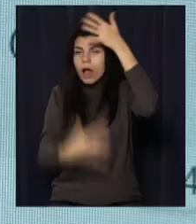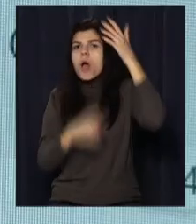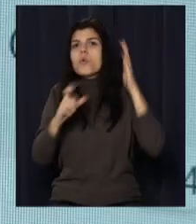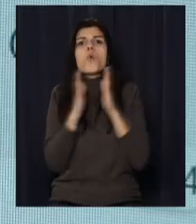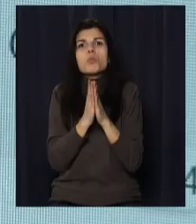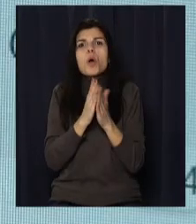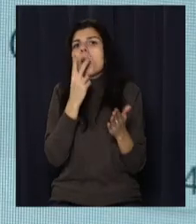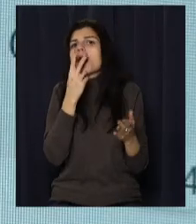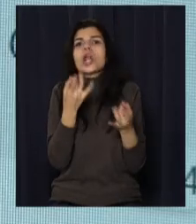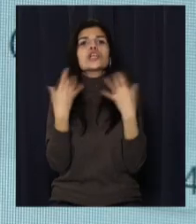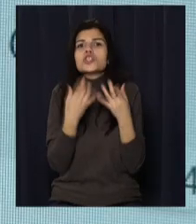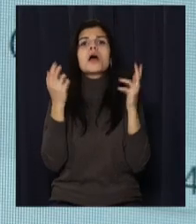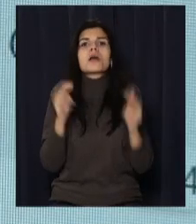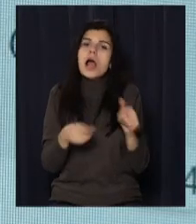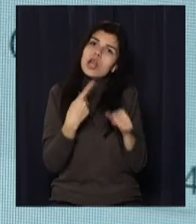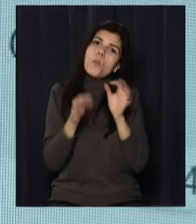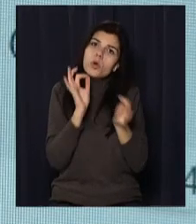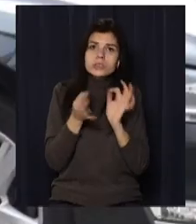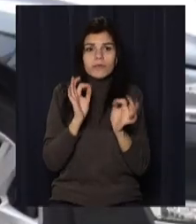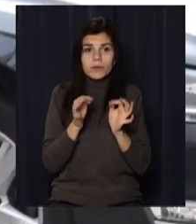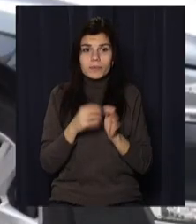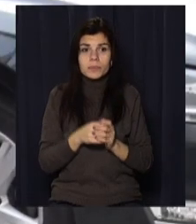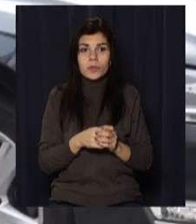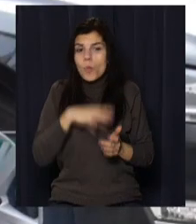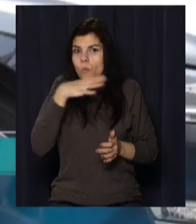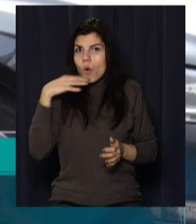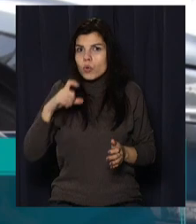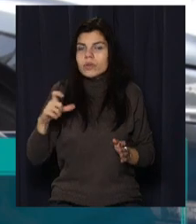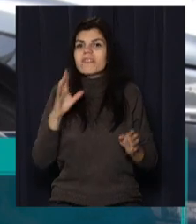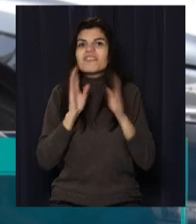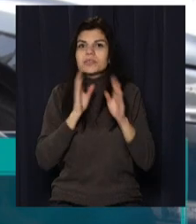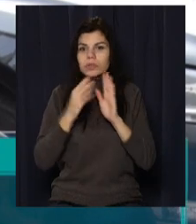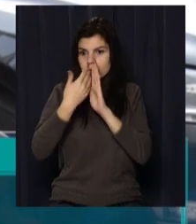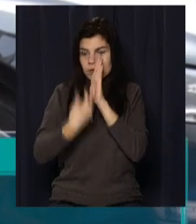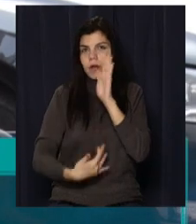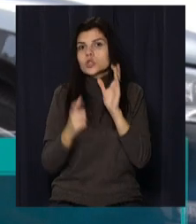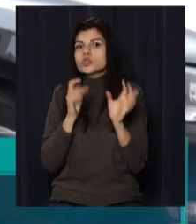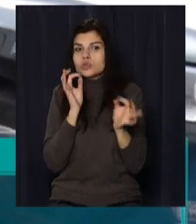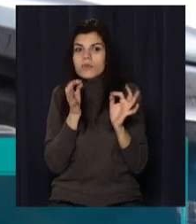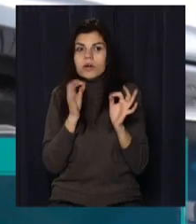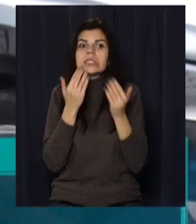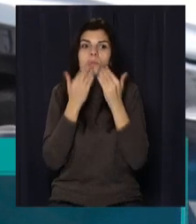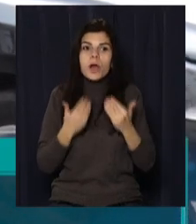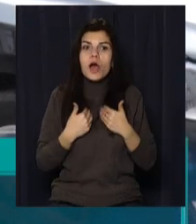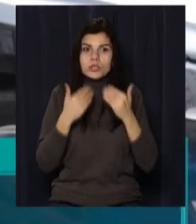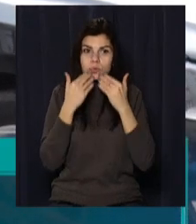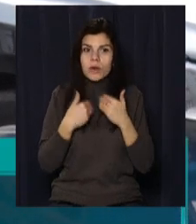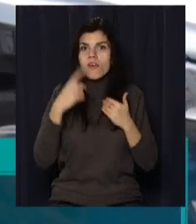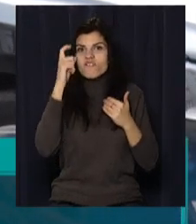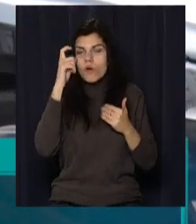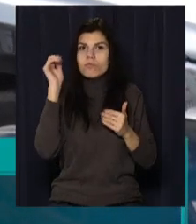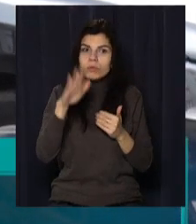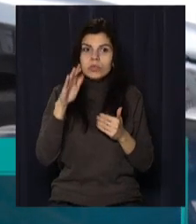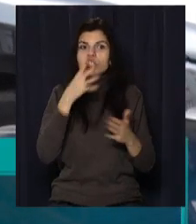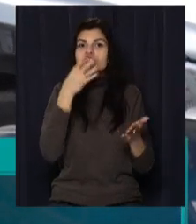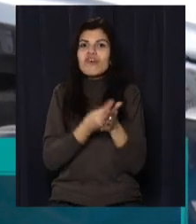просили поділитись досвідом або ж проконсультувати. Писала багато людей, просто вот они советовались и спрашивали, вони присылали